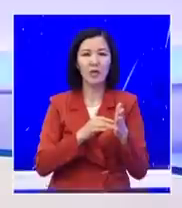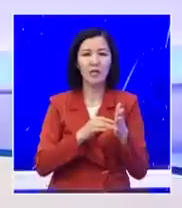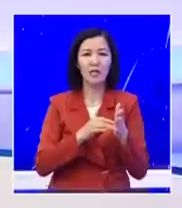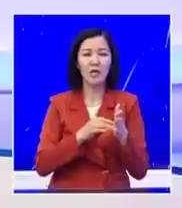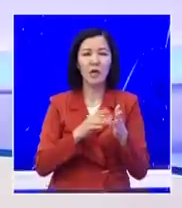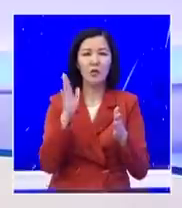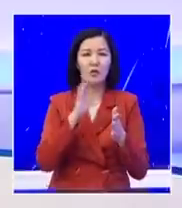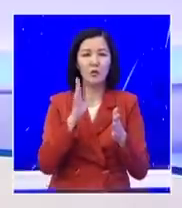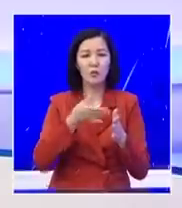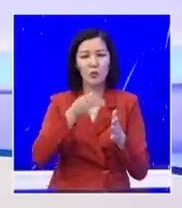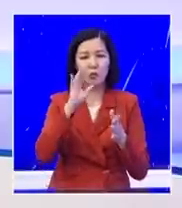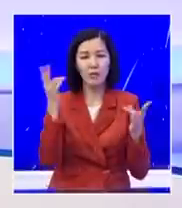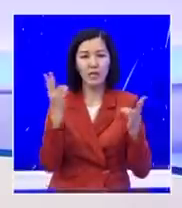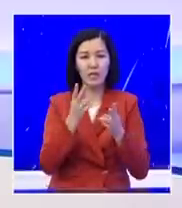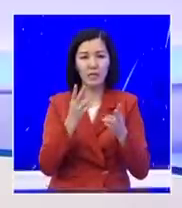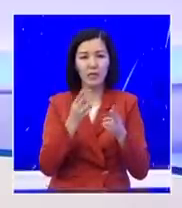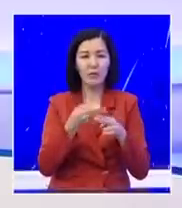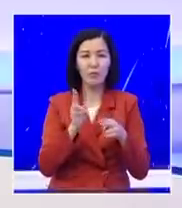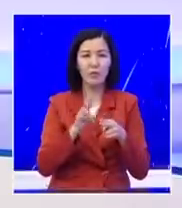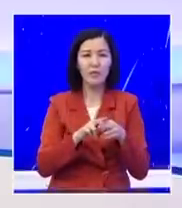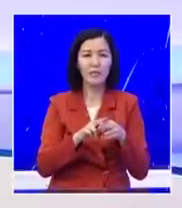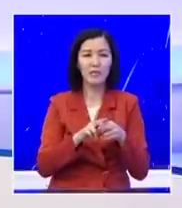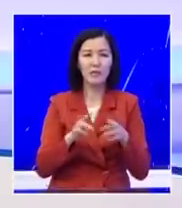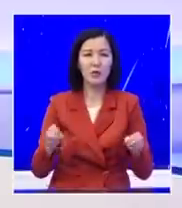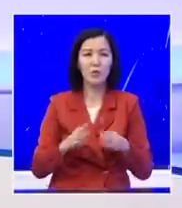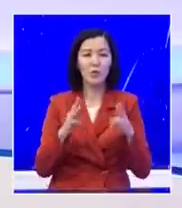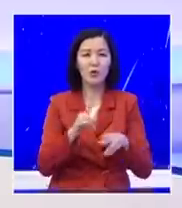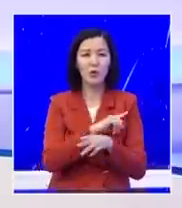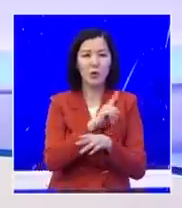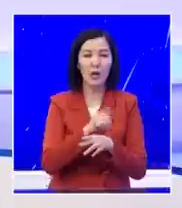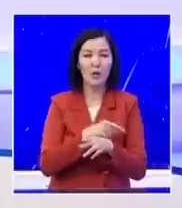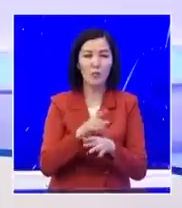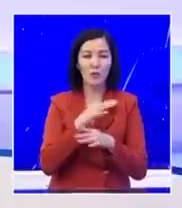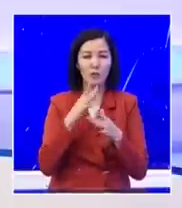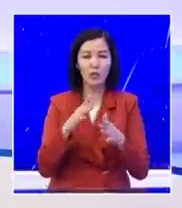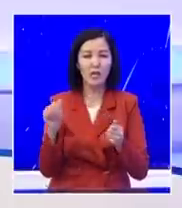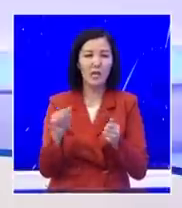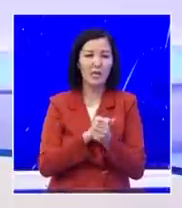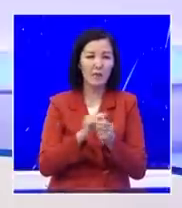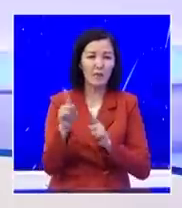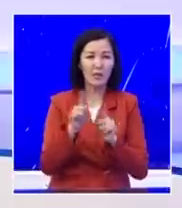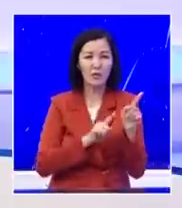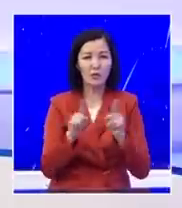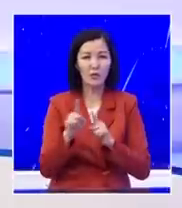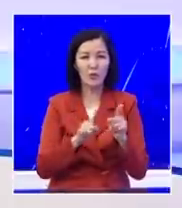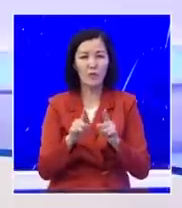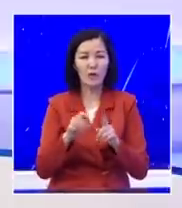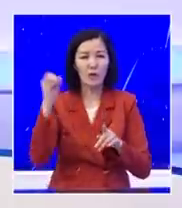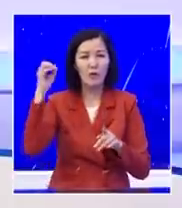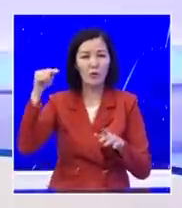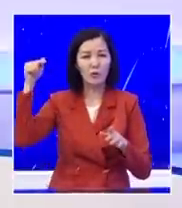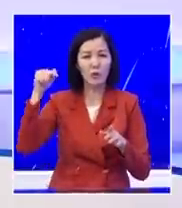салқын су ішуге жеттігін ескертеді. Әрі бұл кезеңде өрт қаупі күшейеді. Көп кепкен шөп, қурай, қамыс атаулы күн